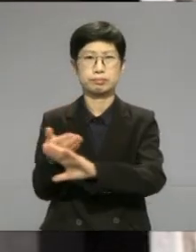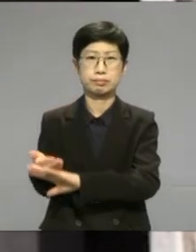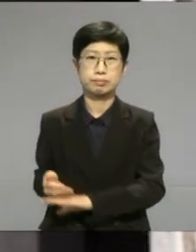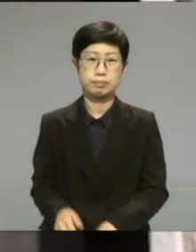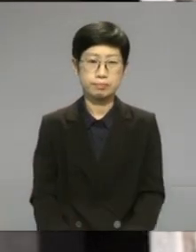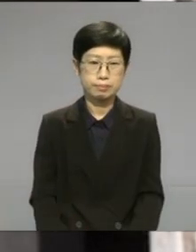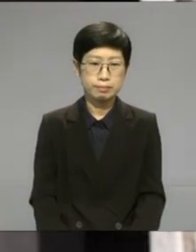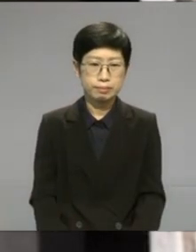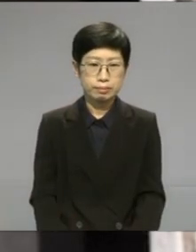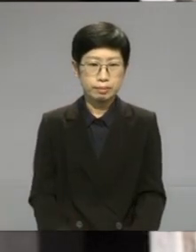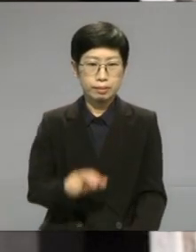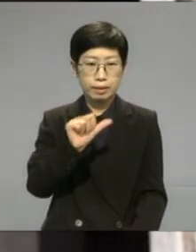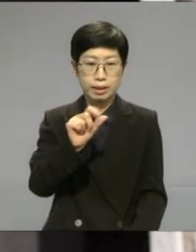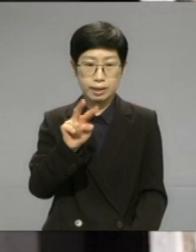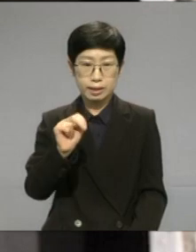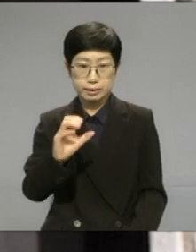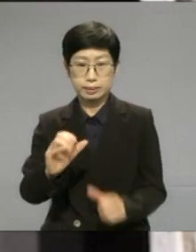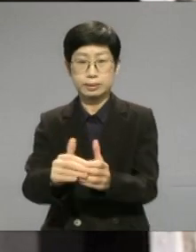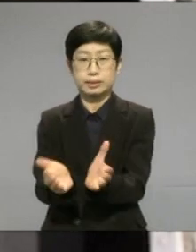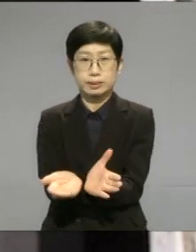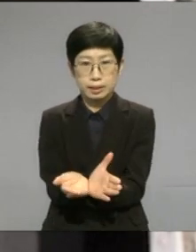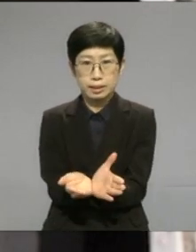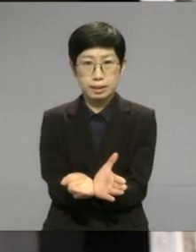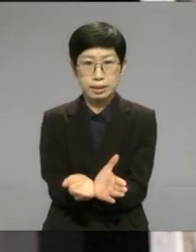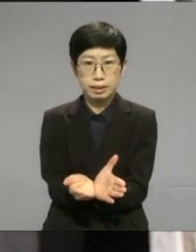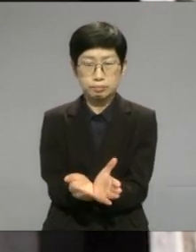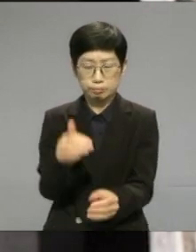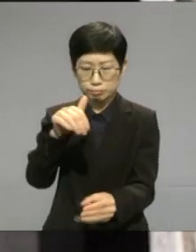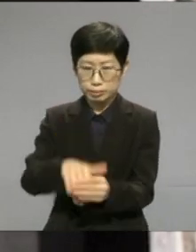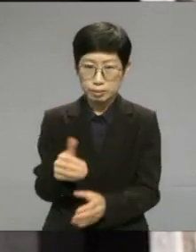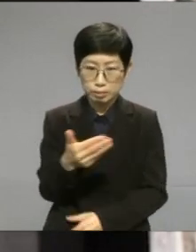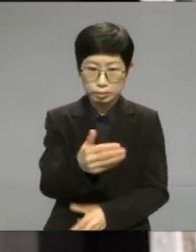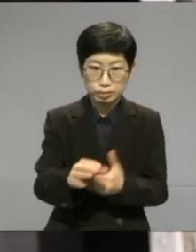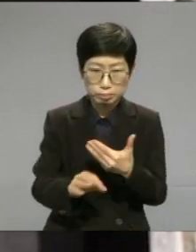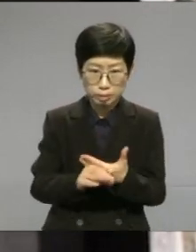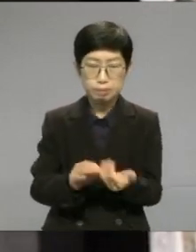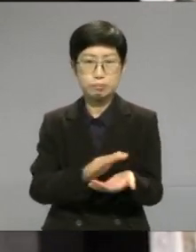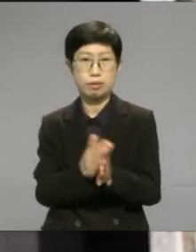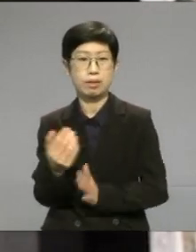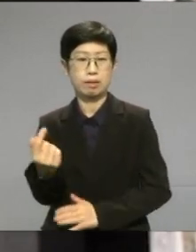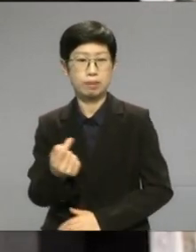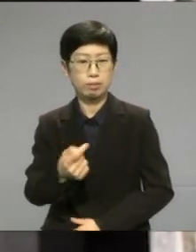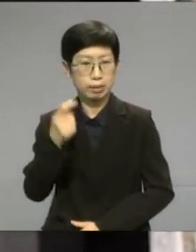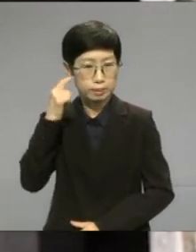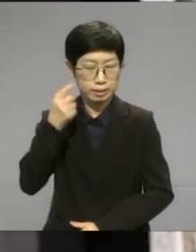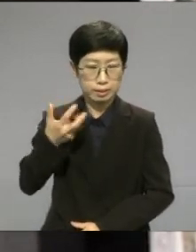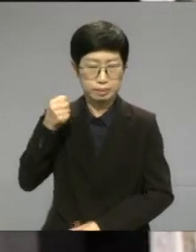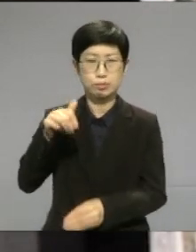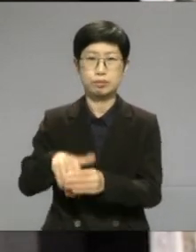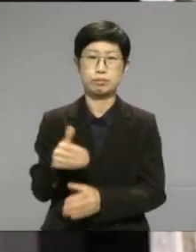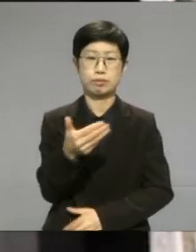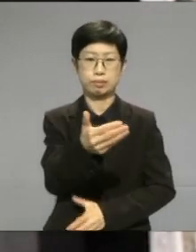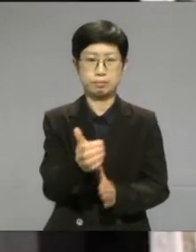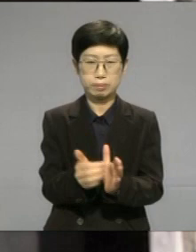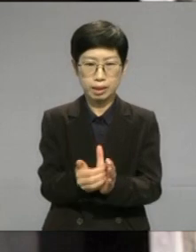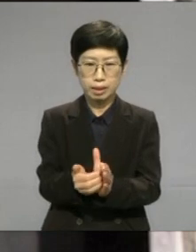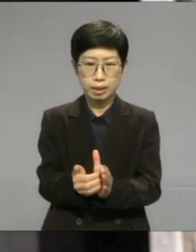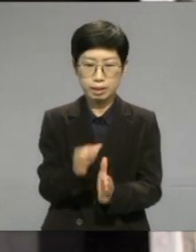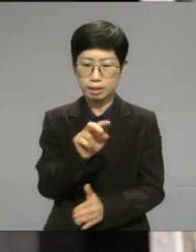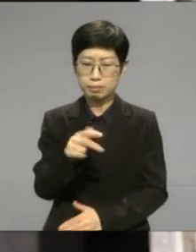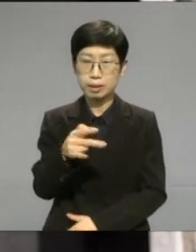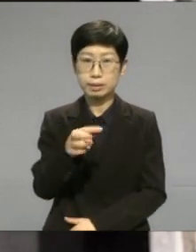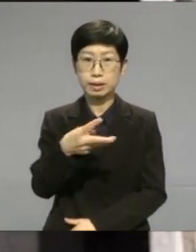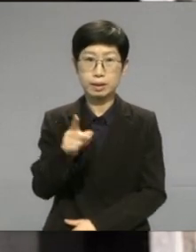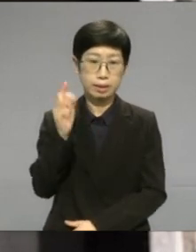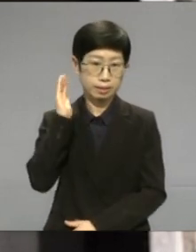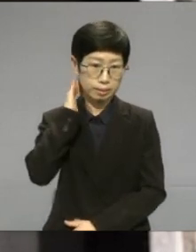I voted, I thought the first time was for the ANC because I thought they're gonna make a difference. Mandela's dream is